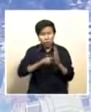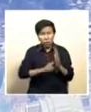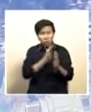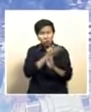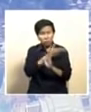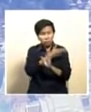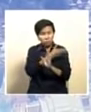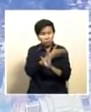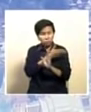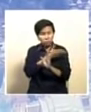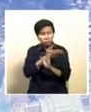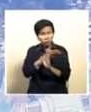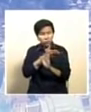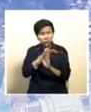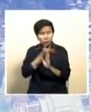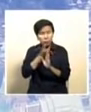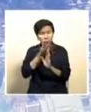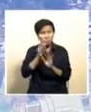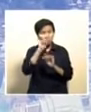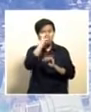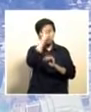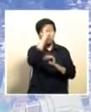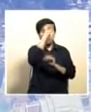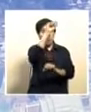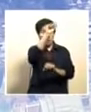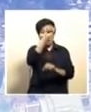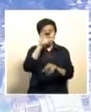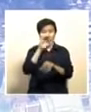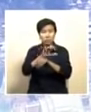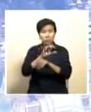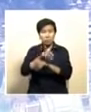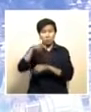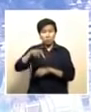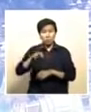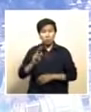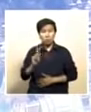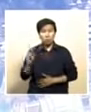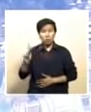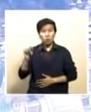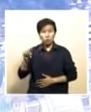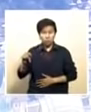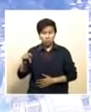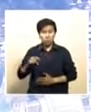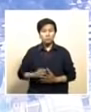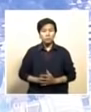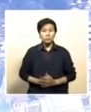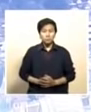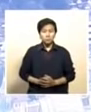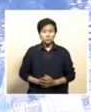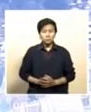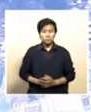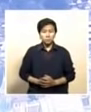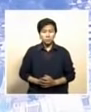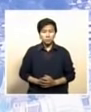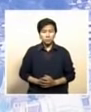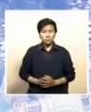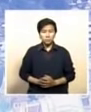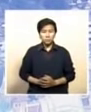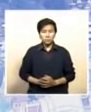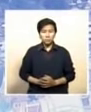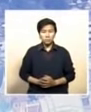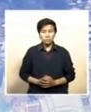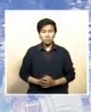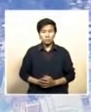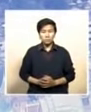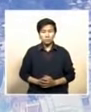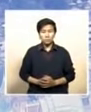แต่ก็ทำให้เกิดความเสียหายต่อสังคมหรือส่วนรวมได้ก็ต้องขอฝากให้ประชาสัมพันธ์เข้มงว